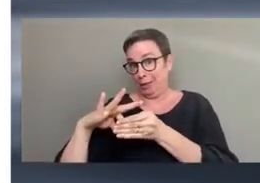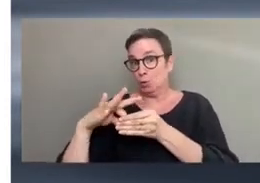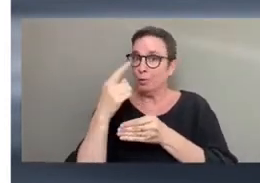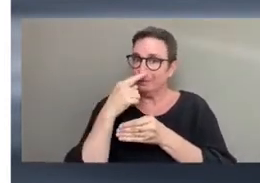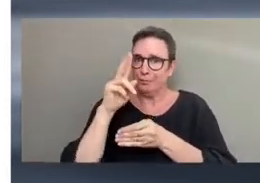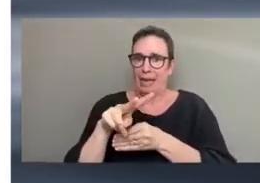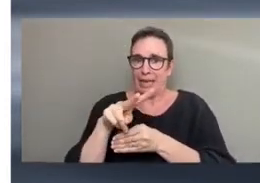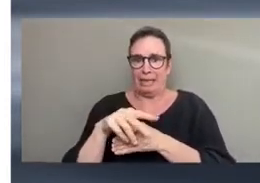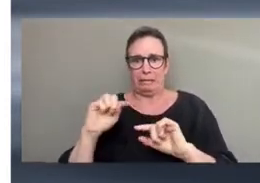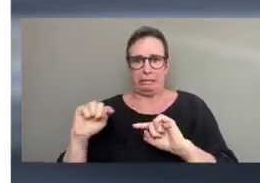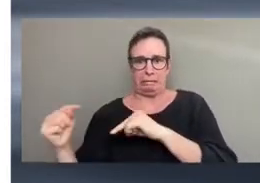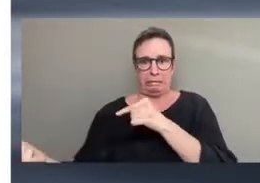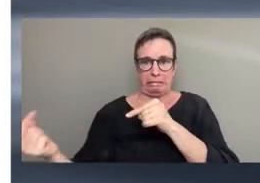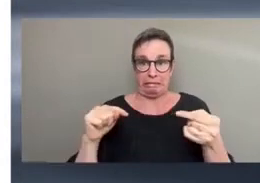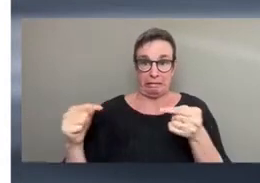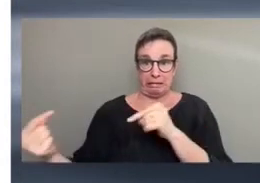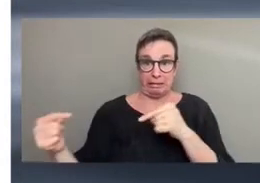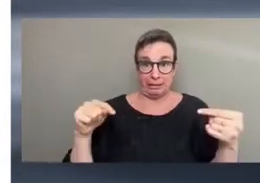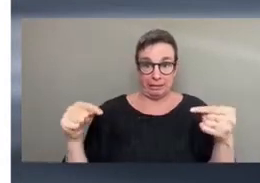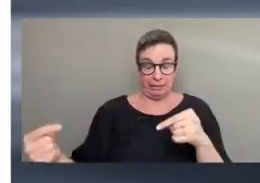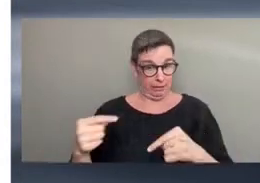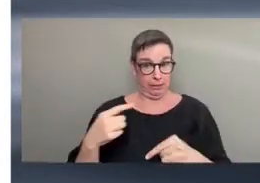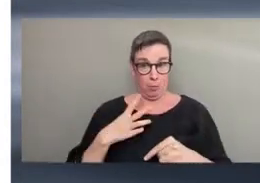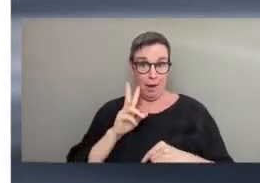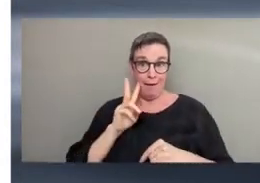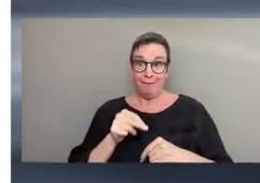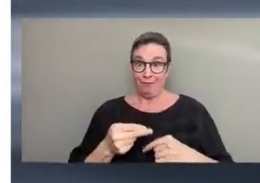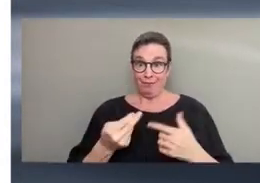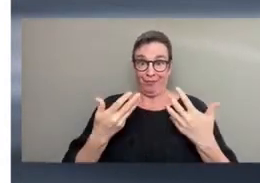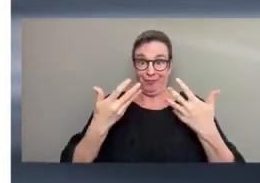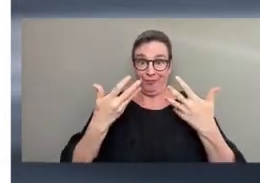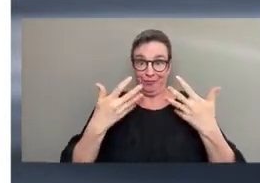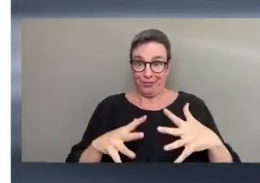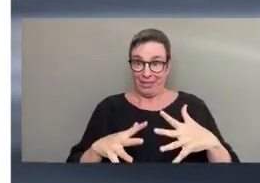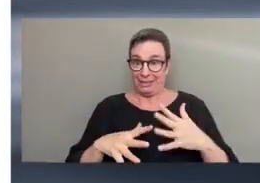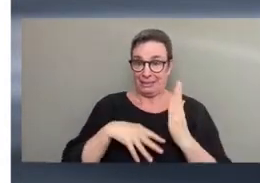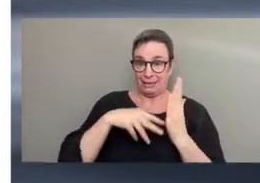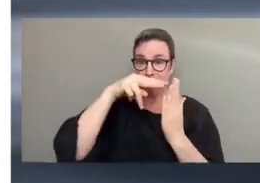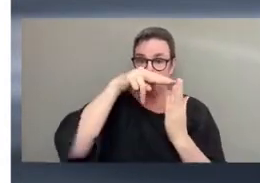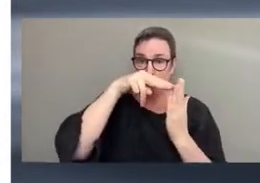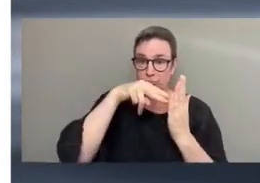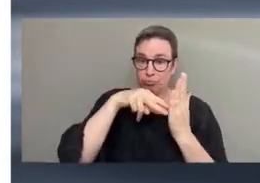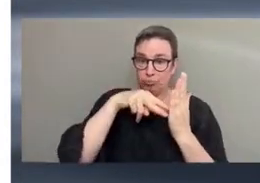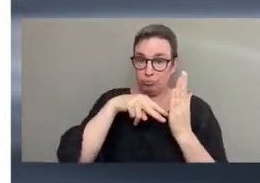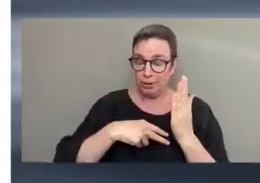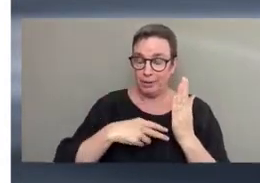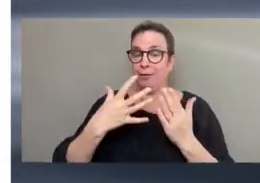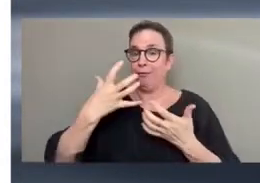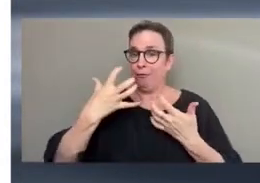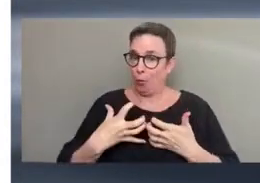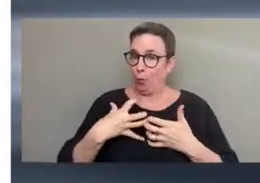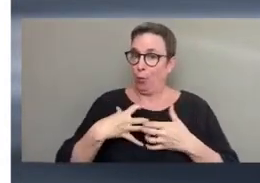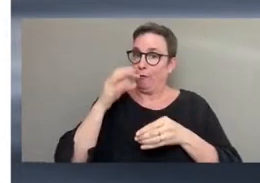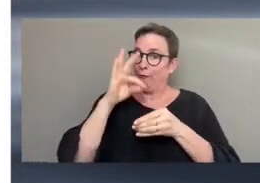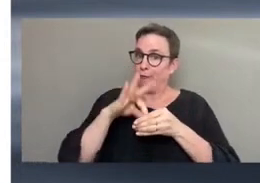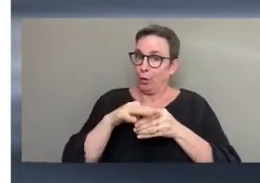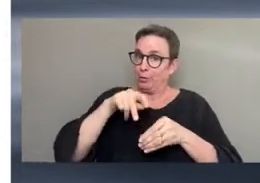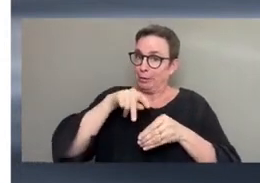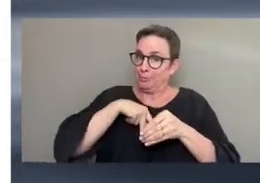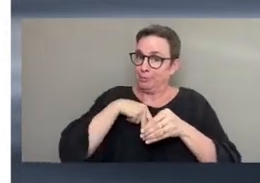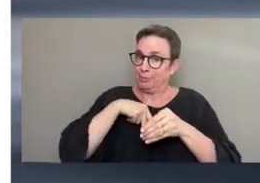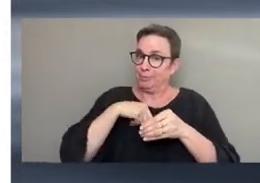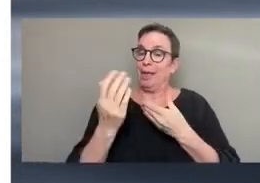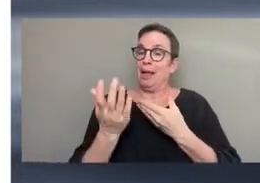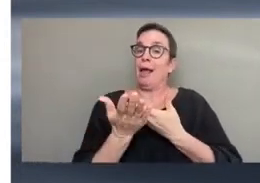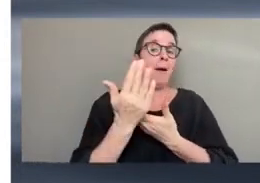clivante. J'arrivais à bout touchant avec l'envoi de mon vote par correspondance. Je ne